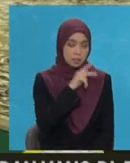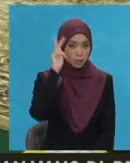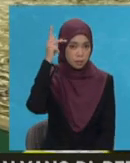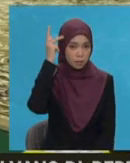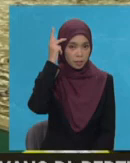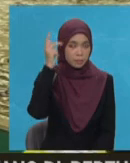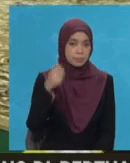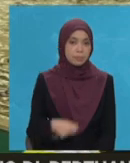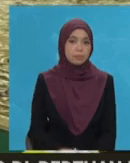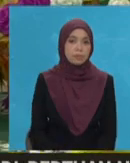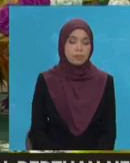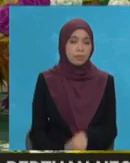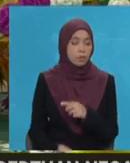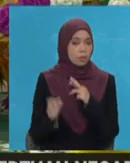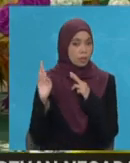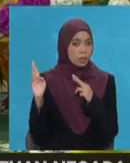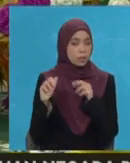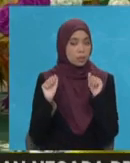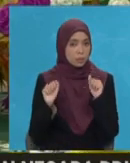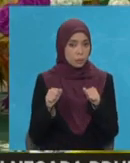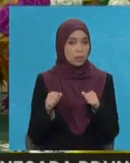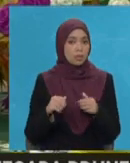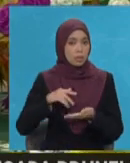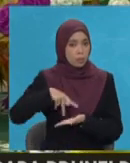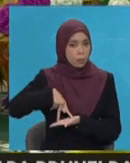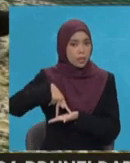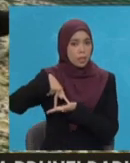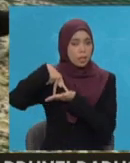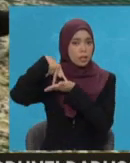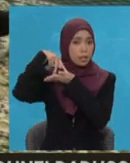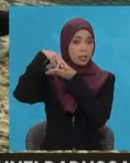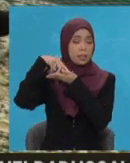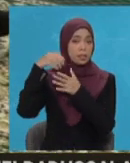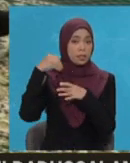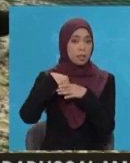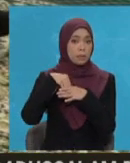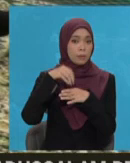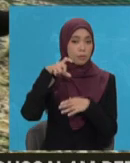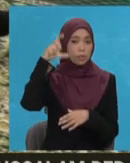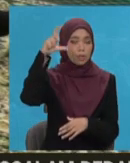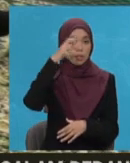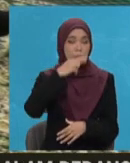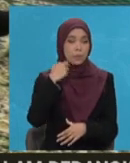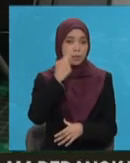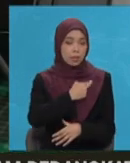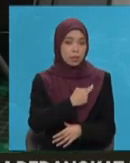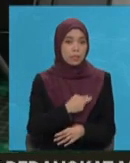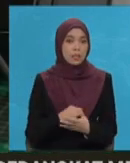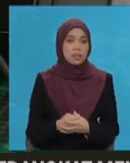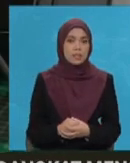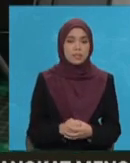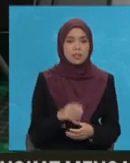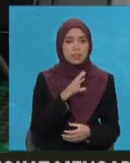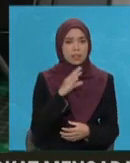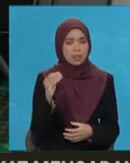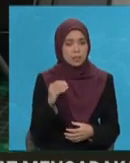bagi meningkatkan lagi amal ibadah dengan memperbanyakkan membaca Alquran di bulan Ramadan di samping meraih pahala yang berlipat ganda